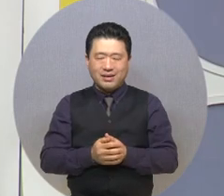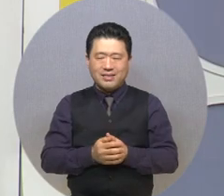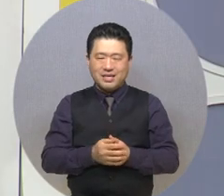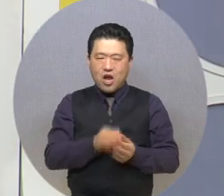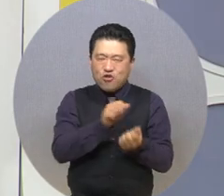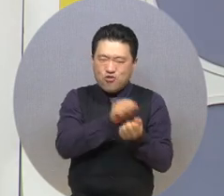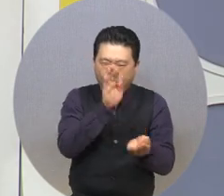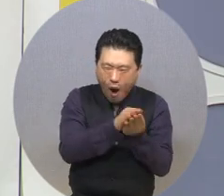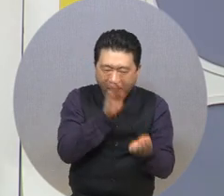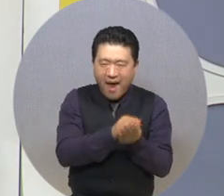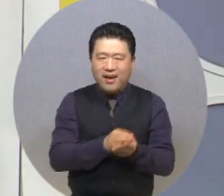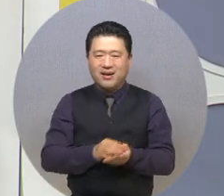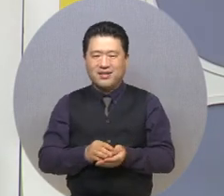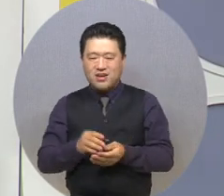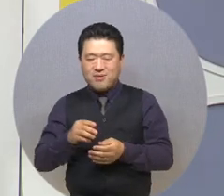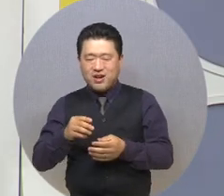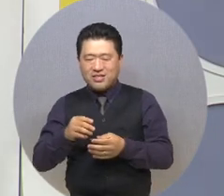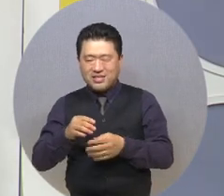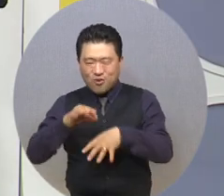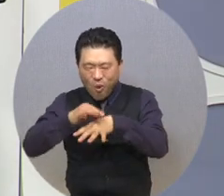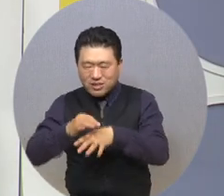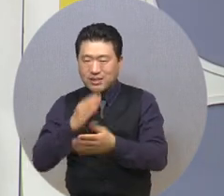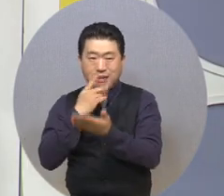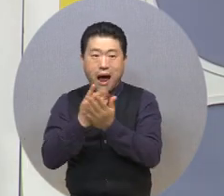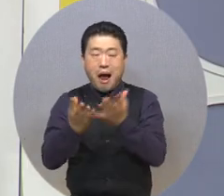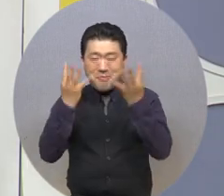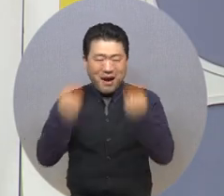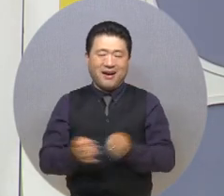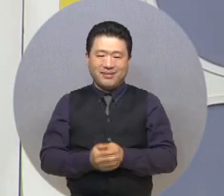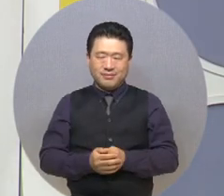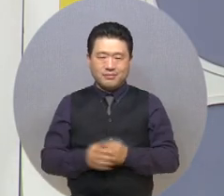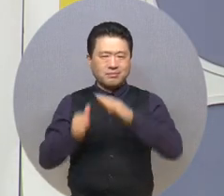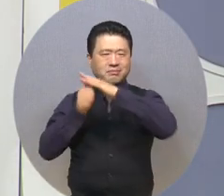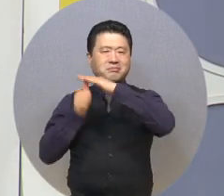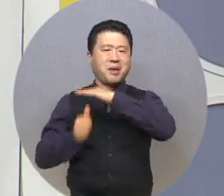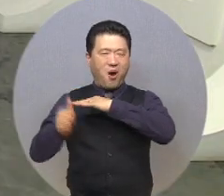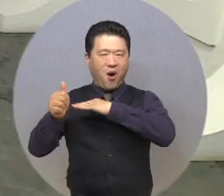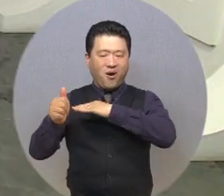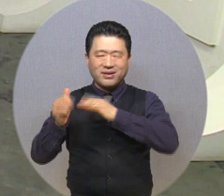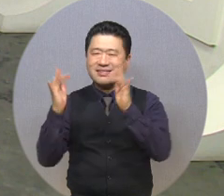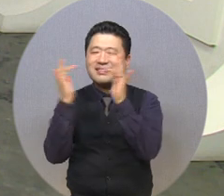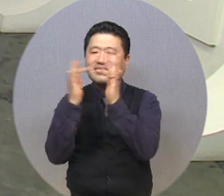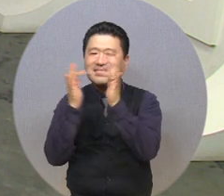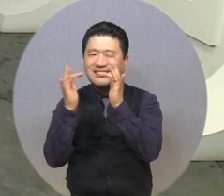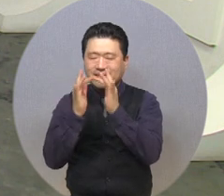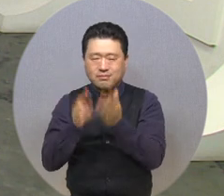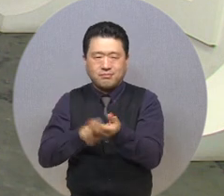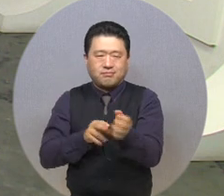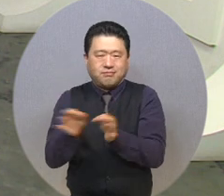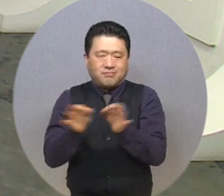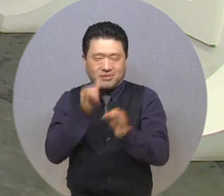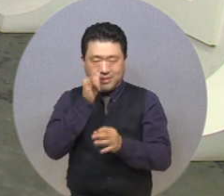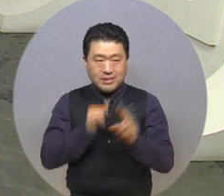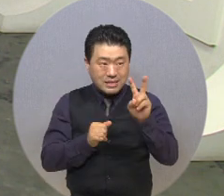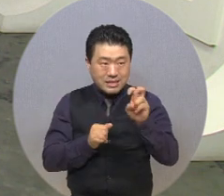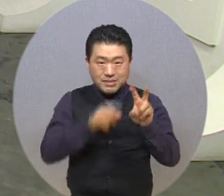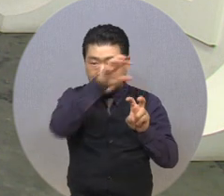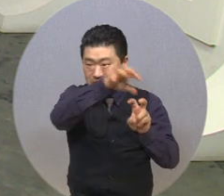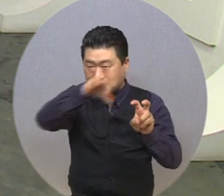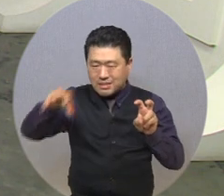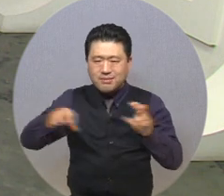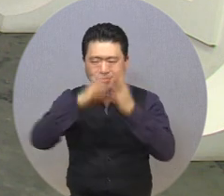맞습니다. 아, 먹고 싶다. 네, 남도장터에는 우리 네. 전라남도 대표 온라인 쇼핑몰이고요. 네. 22개 시군에서